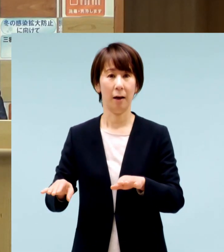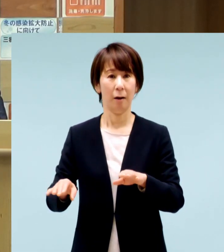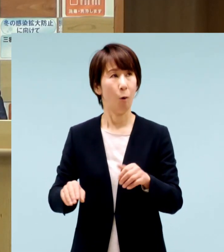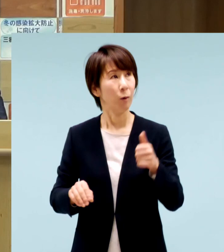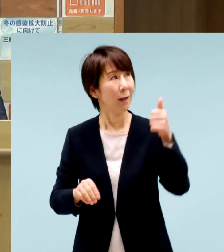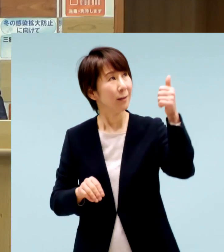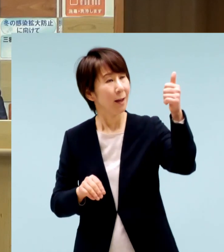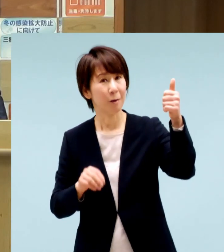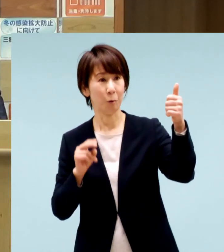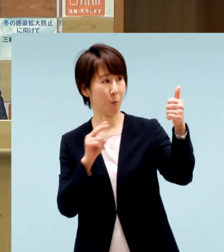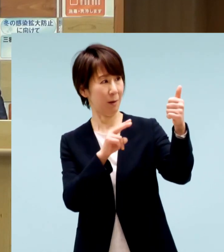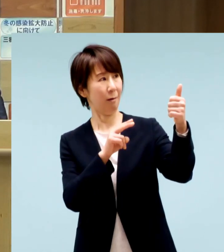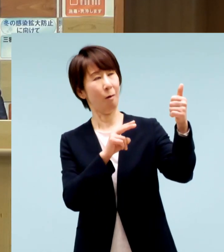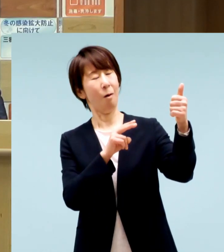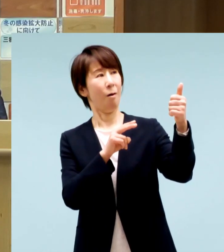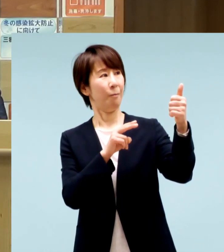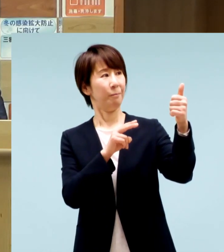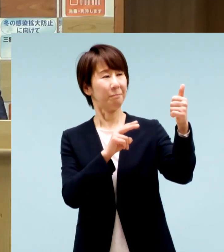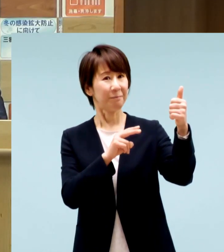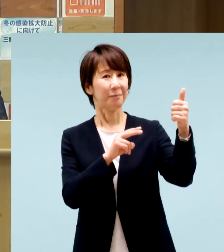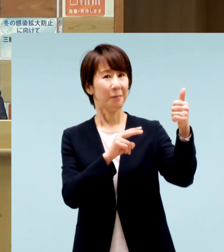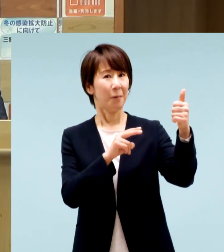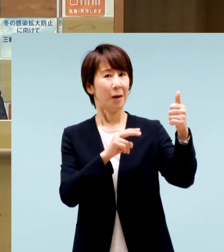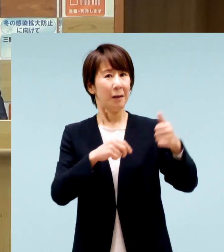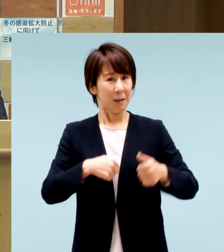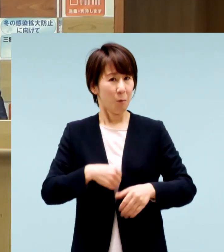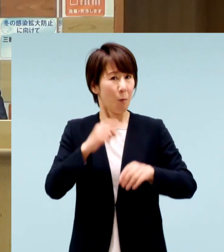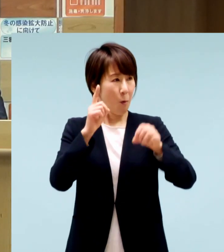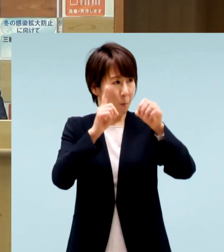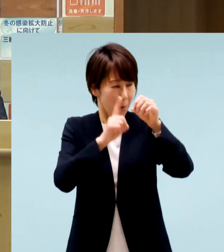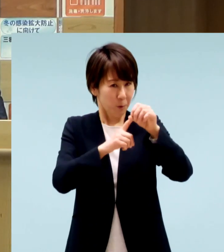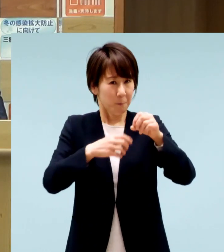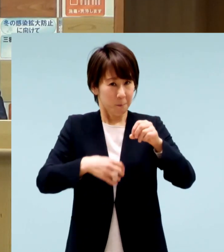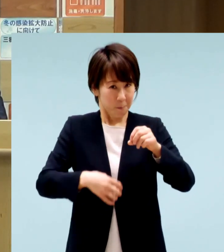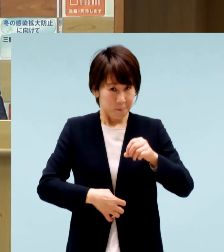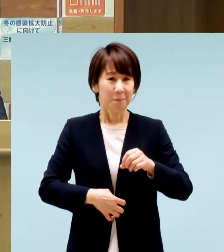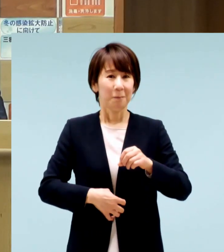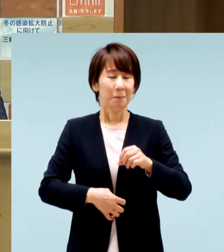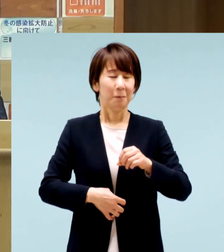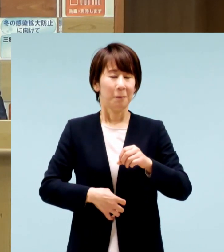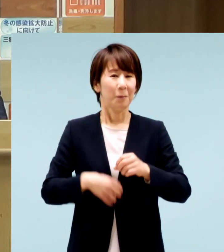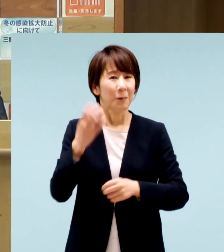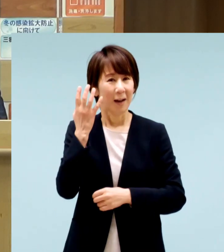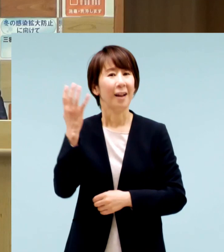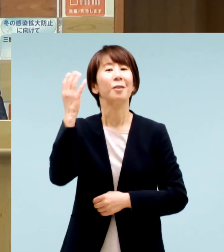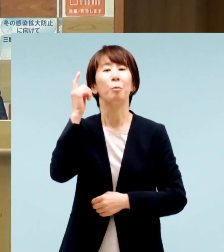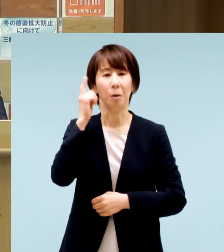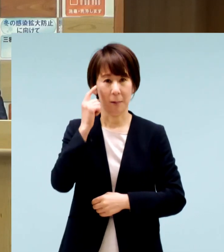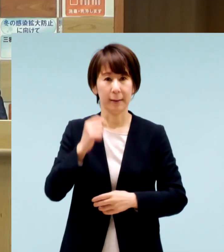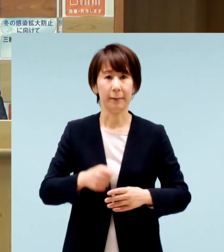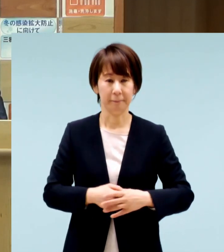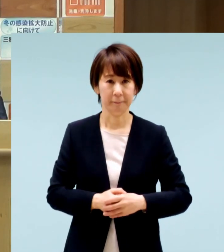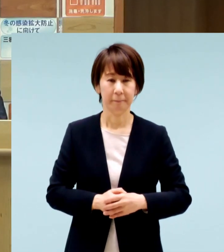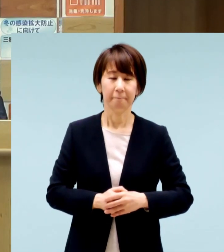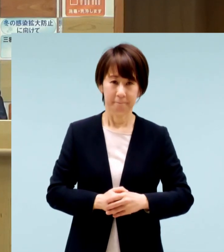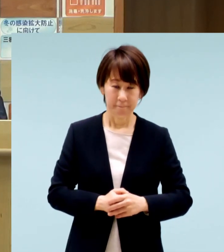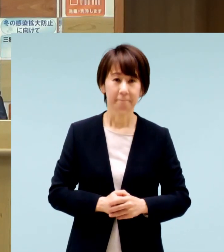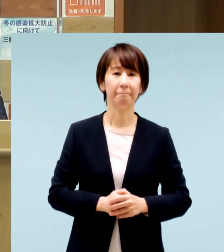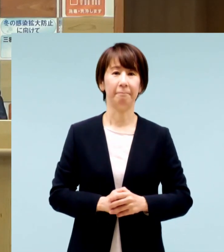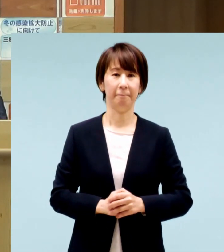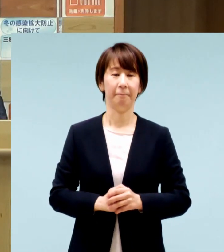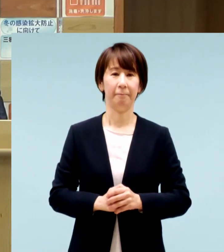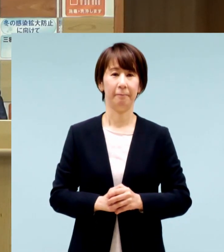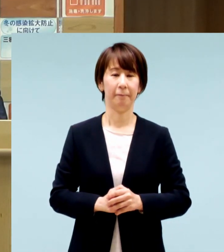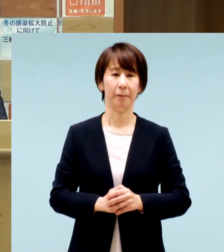うものとなっているのではないかというふうに思ってます。私ももう5年ぐらい前だと思いますけども